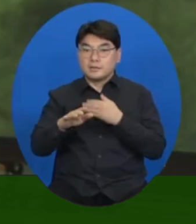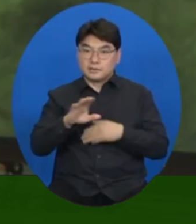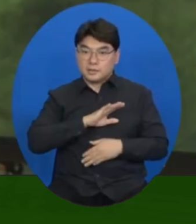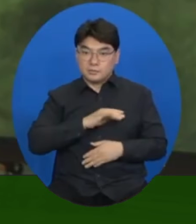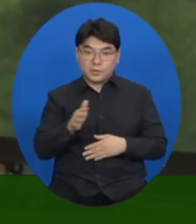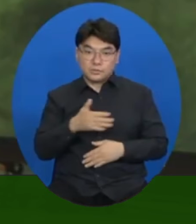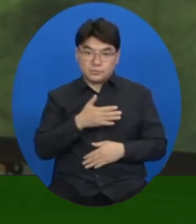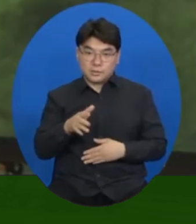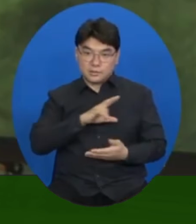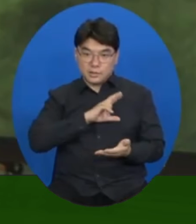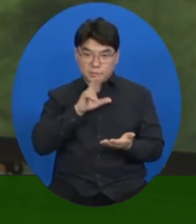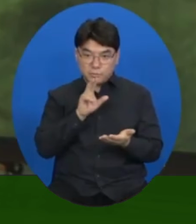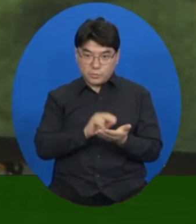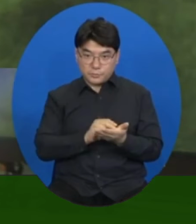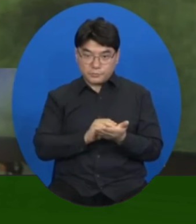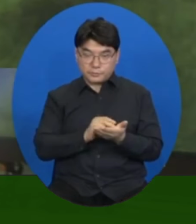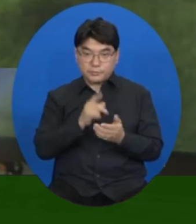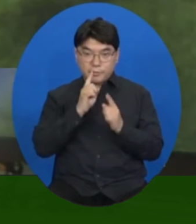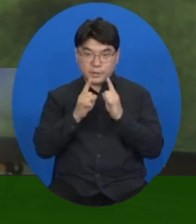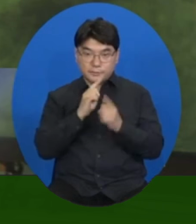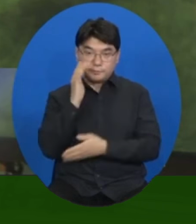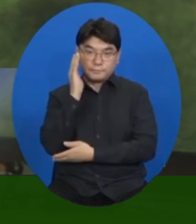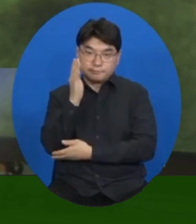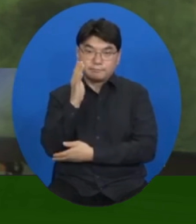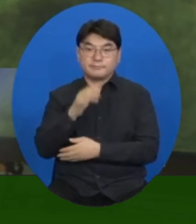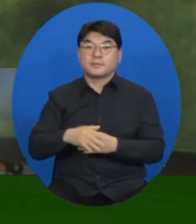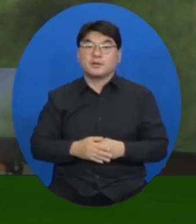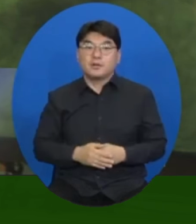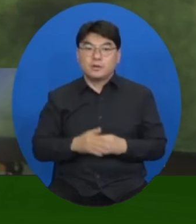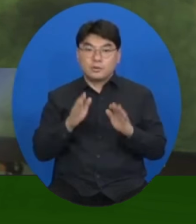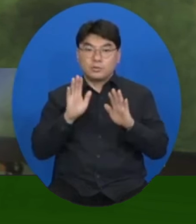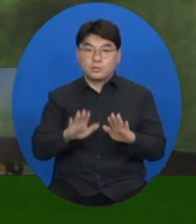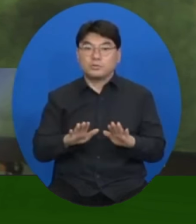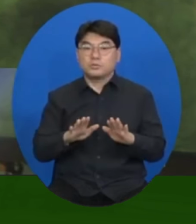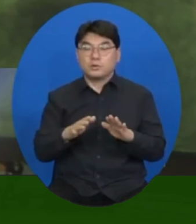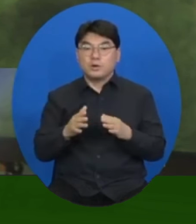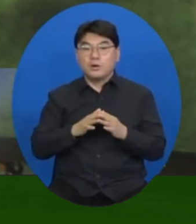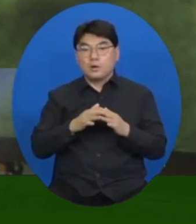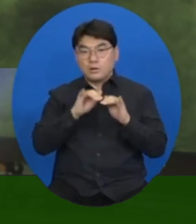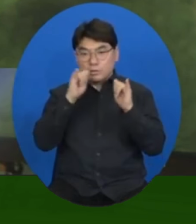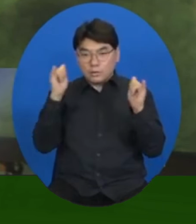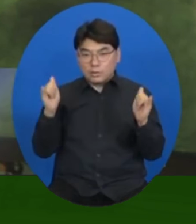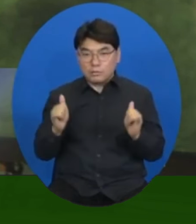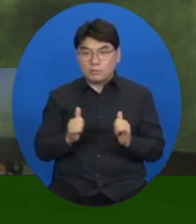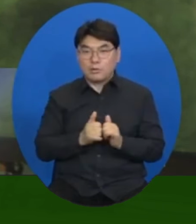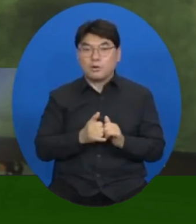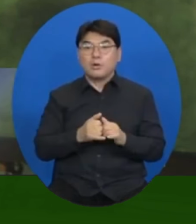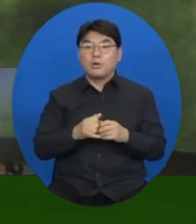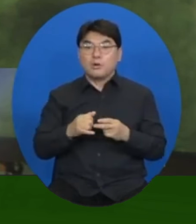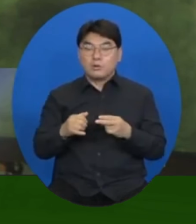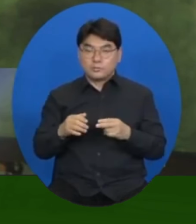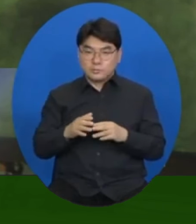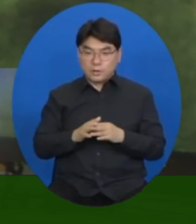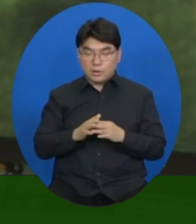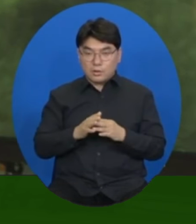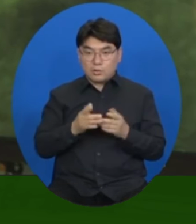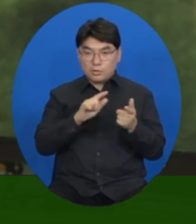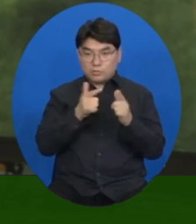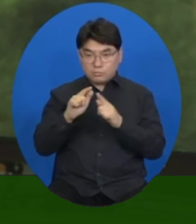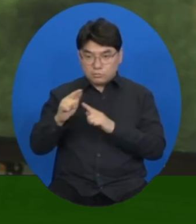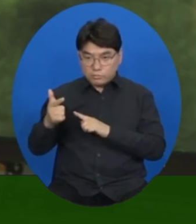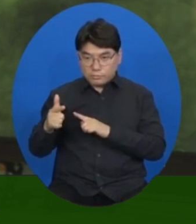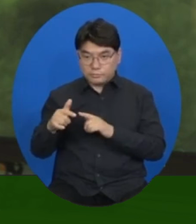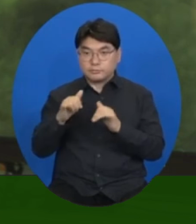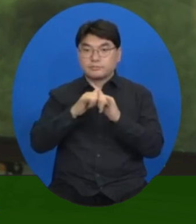말씀을 나누겠습니다 아 오늘날 우리가 살아가는 사회를이 다원화된 사회 이렇게 부릅니다